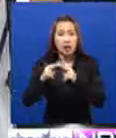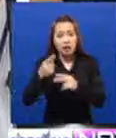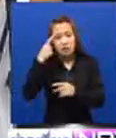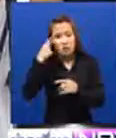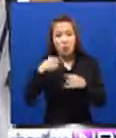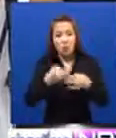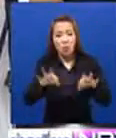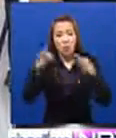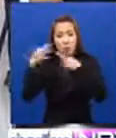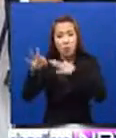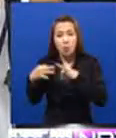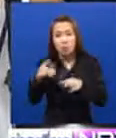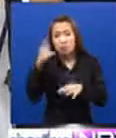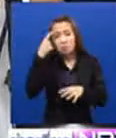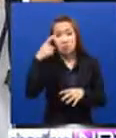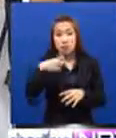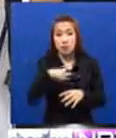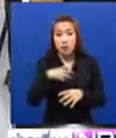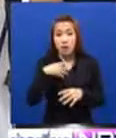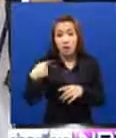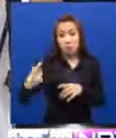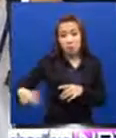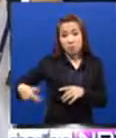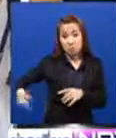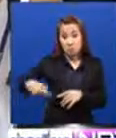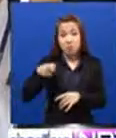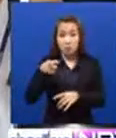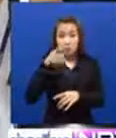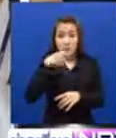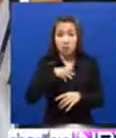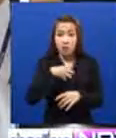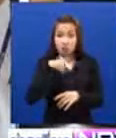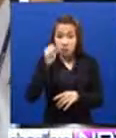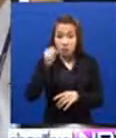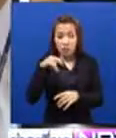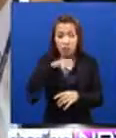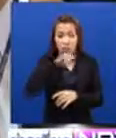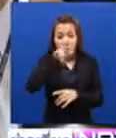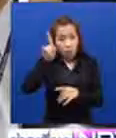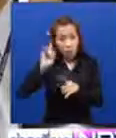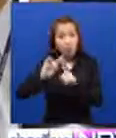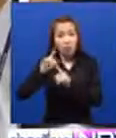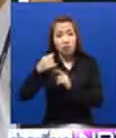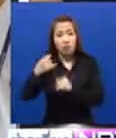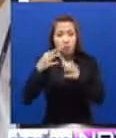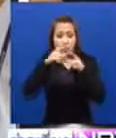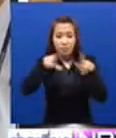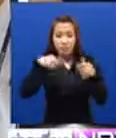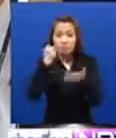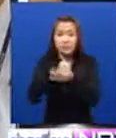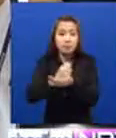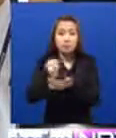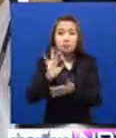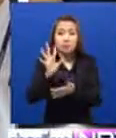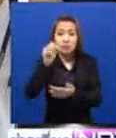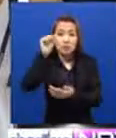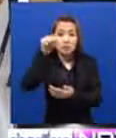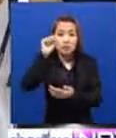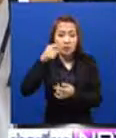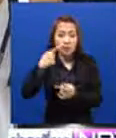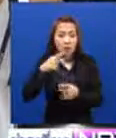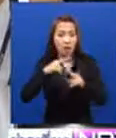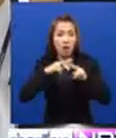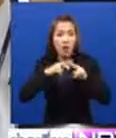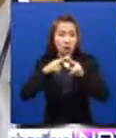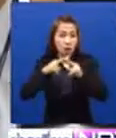าพจะไปไหนก็ได้ไงจะไปประเทศโน้นประเทศนี้ก็ได้โดยที่ไม่ต้องมีใบอนุญาตหรือเปล่าเรือมีคอนโด4 5ล